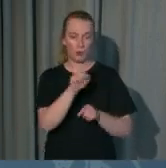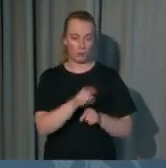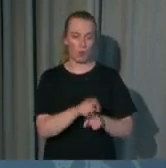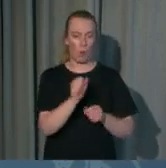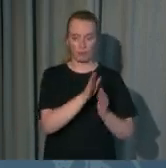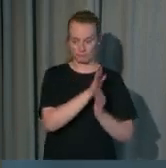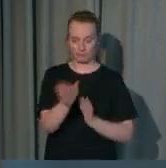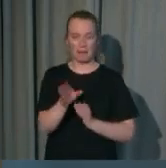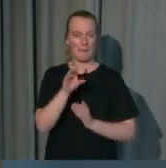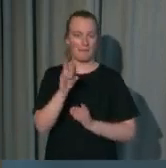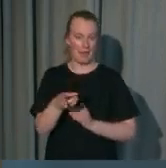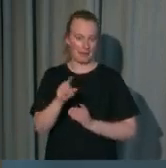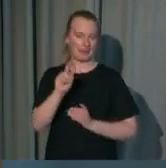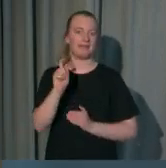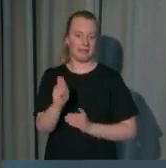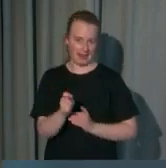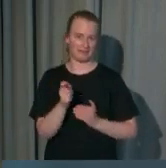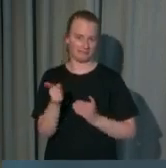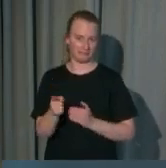PST.